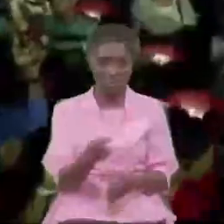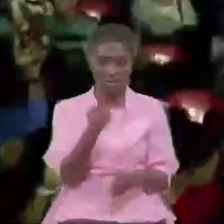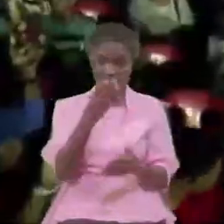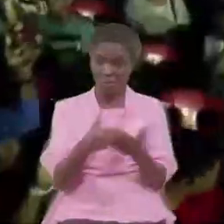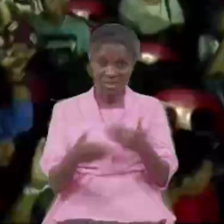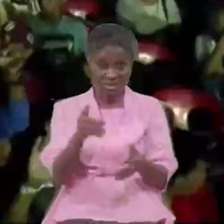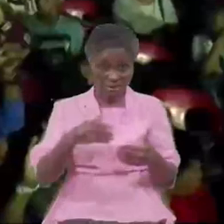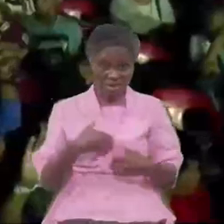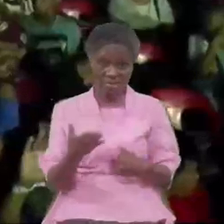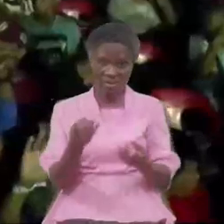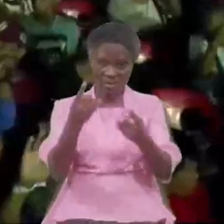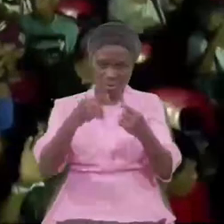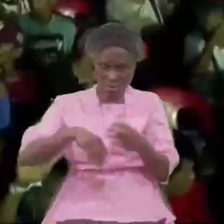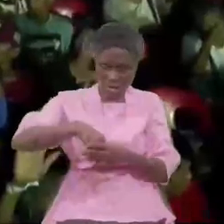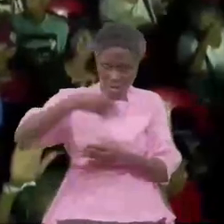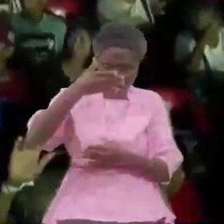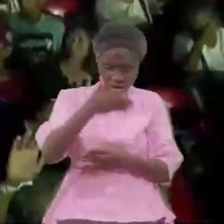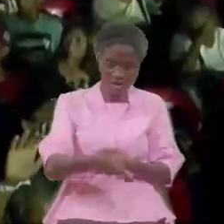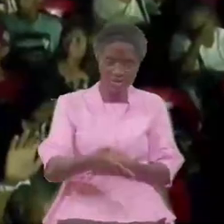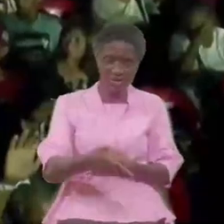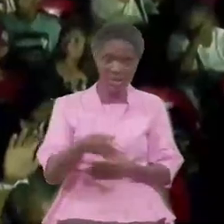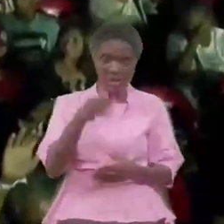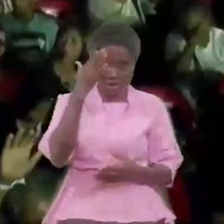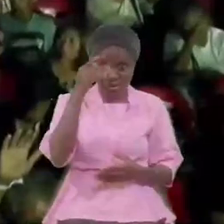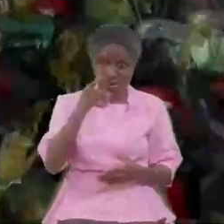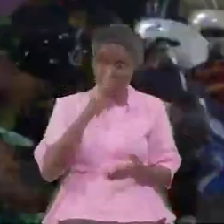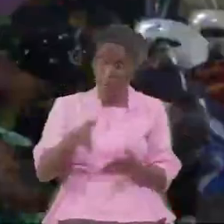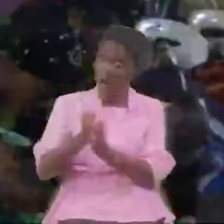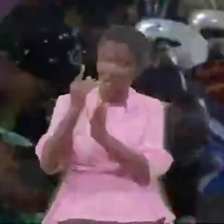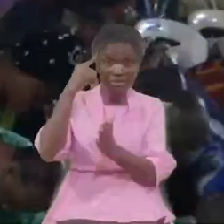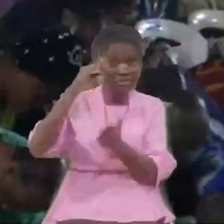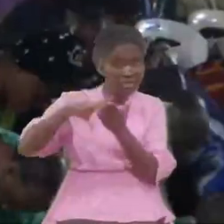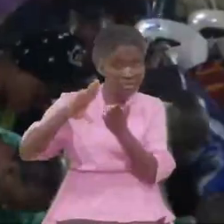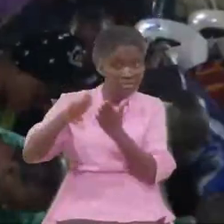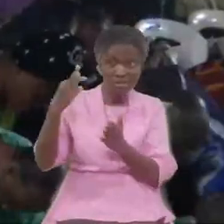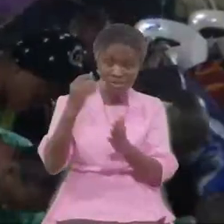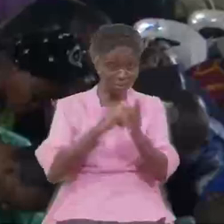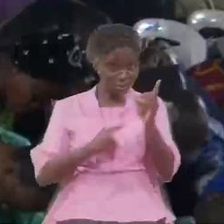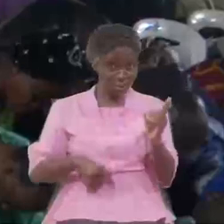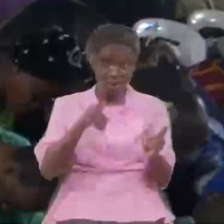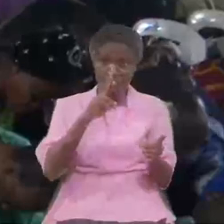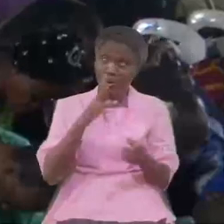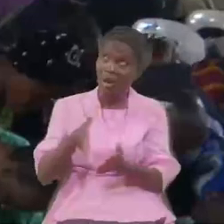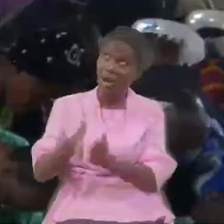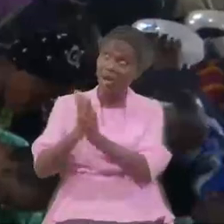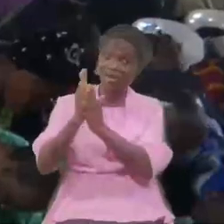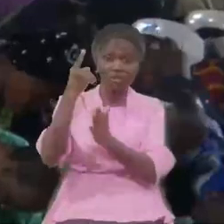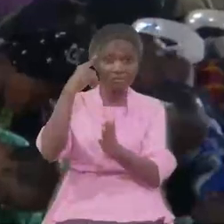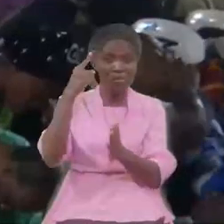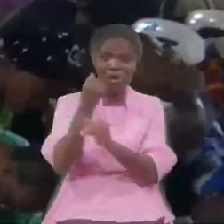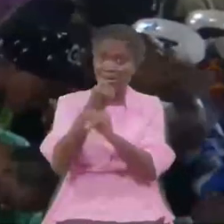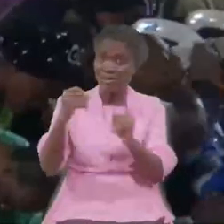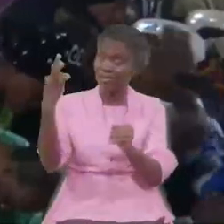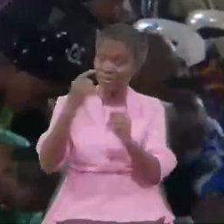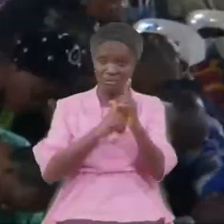Ce que vous avez, prenez cela et venez devant ici. Demandez le salut du Seigneur. Venez au